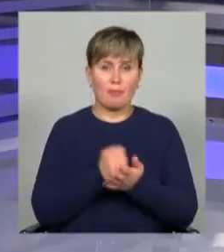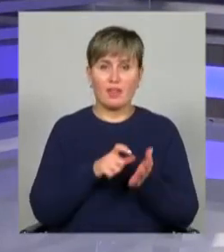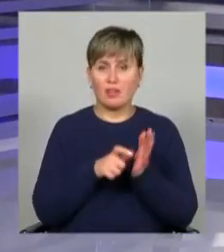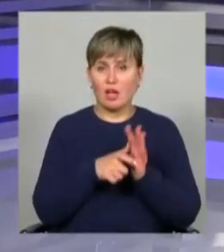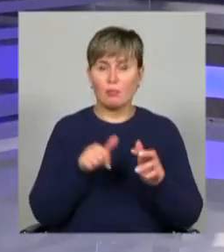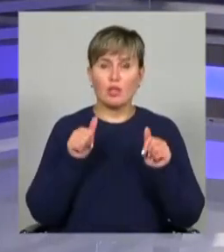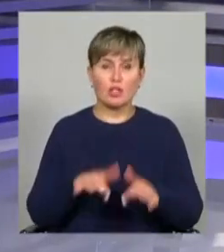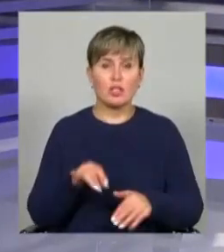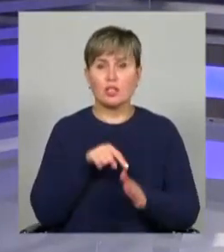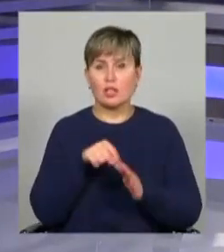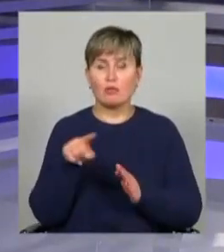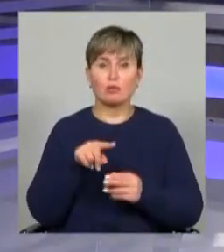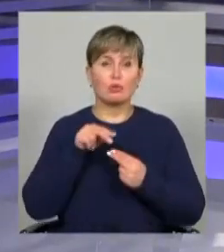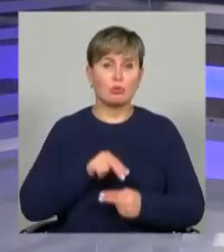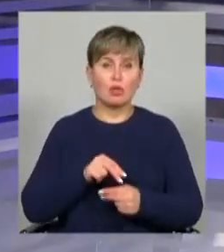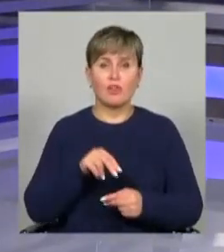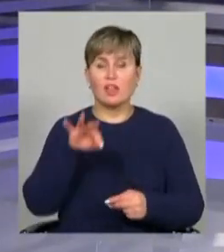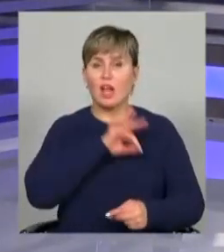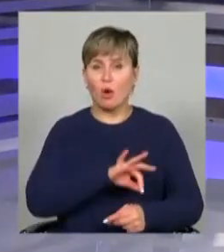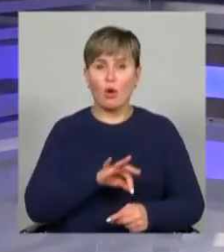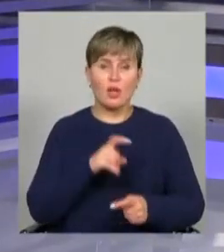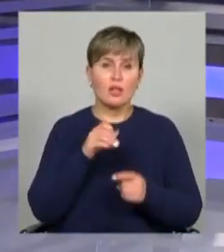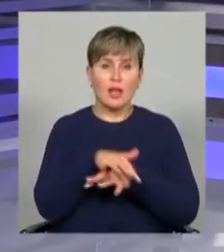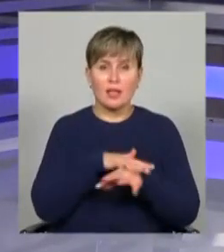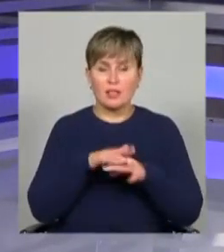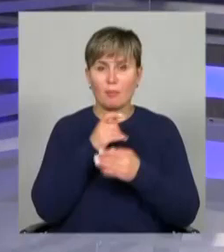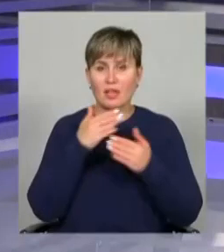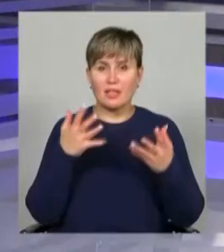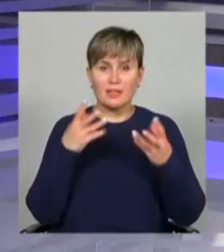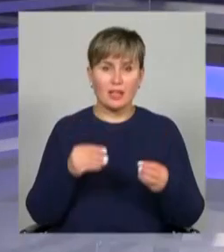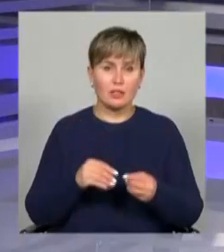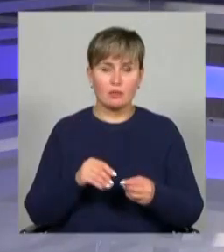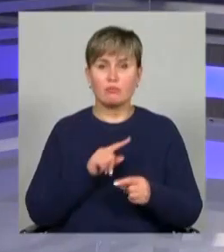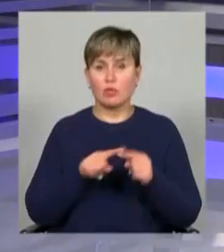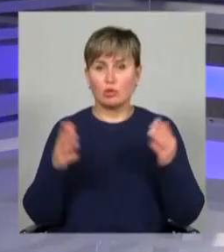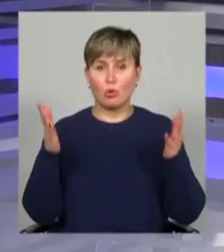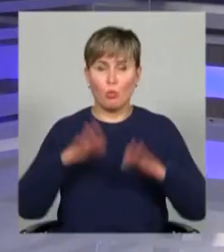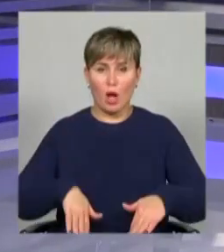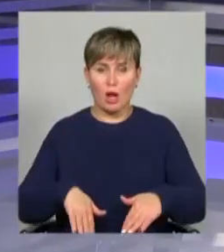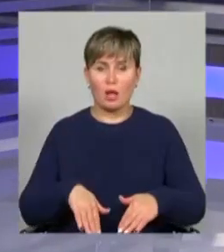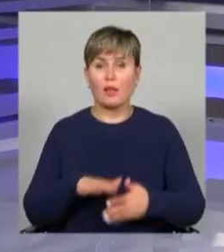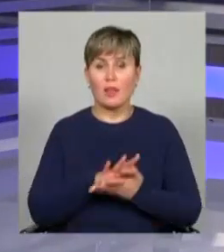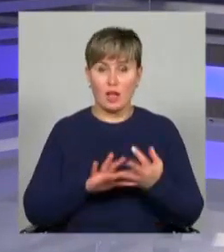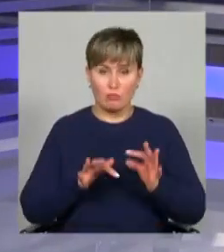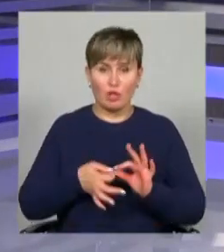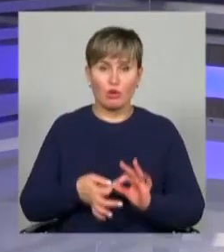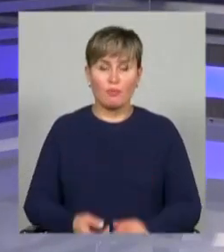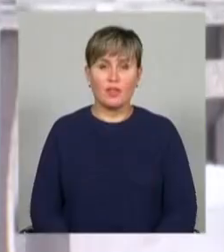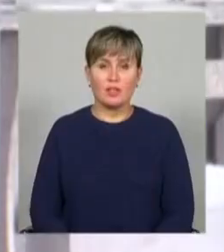решили из-за того, что трудовые доходы населения за последние 10 лет заметно упали. Динара Сабитова с